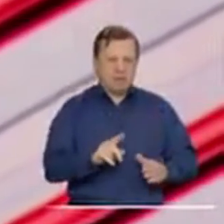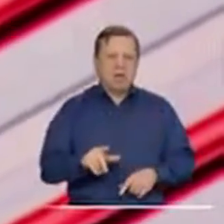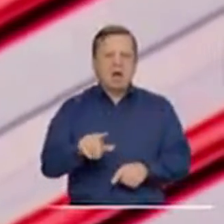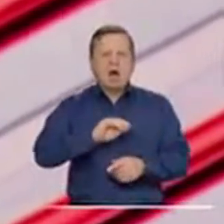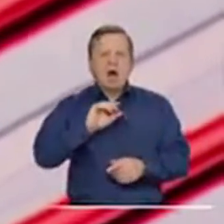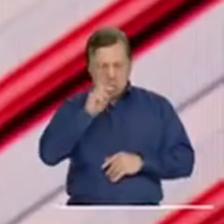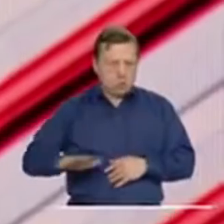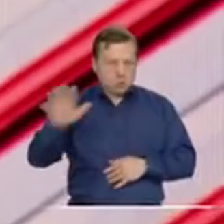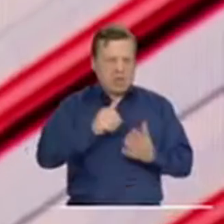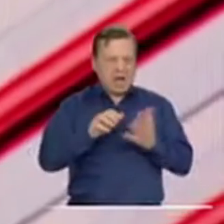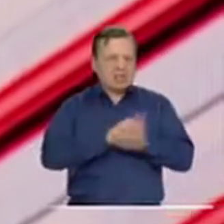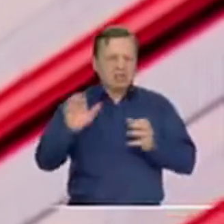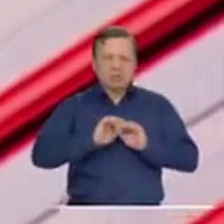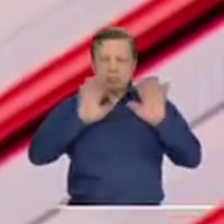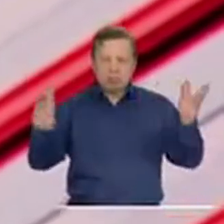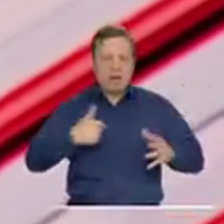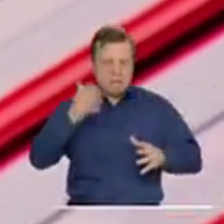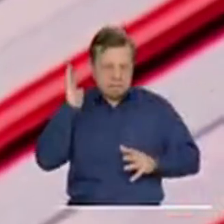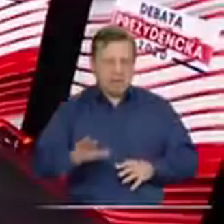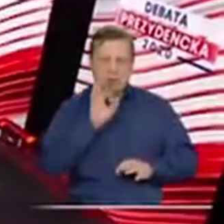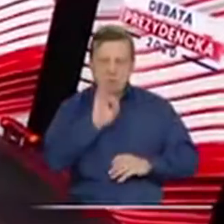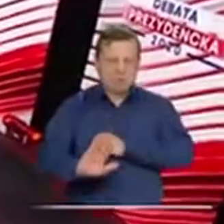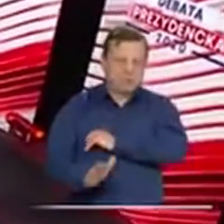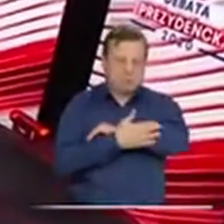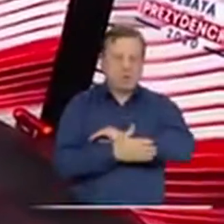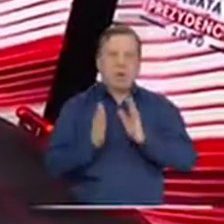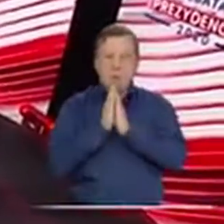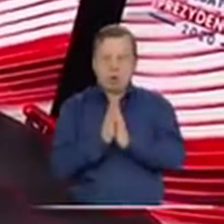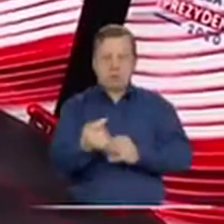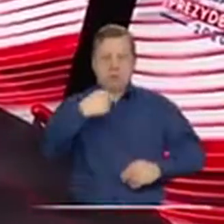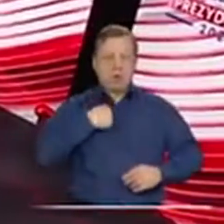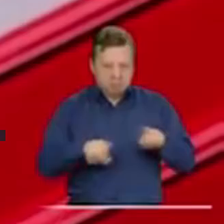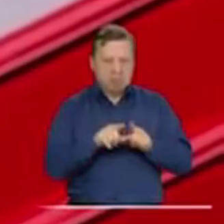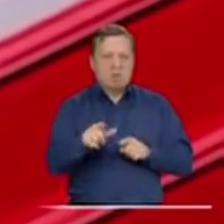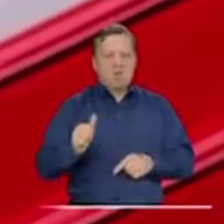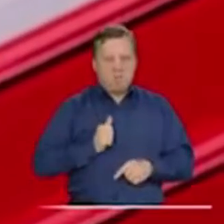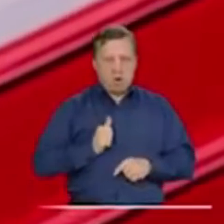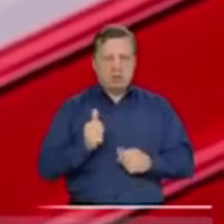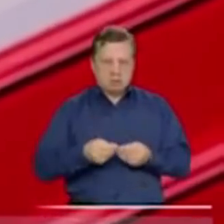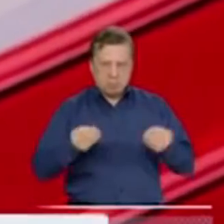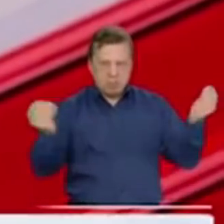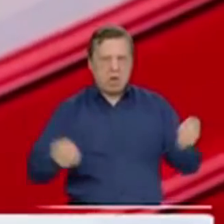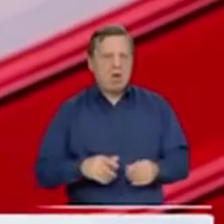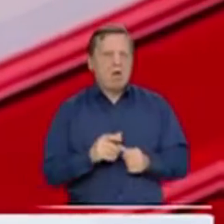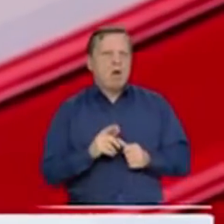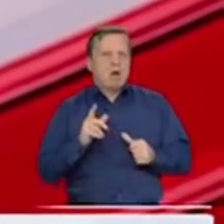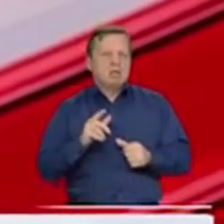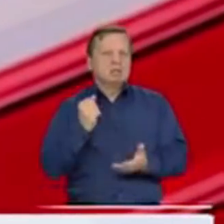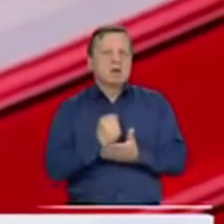żadnej ustawy, dlatego proszę Państwa o głos. Bardzo dziękuję. Małgorzata Kidawa-Błońska. Nie mamy rozwiązanej